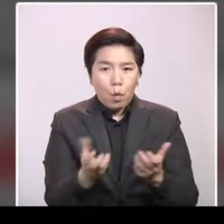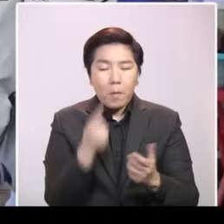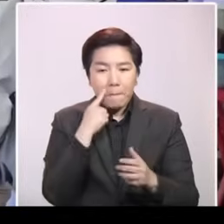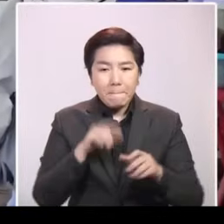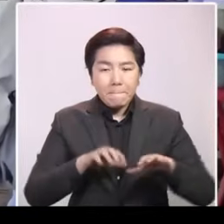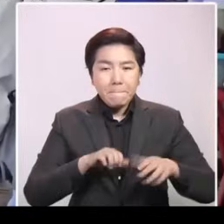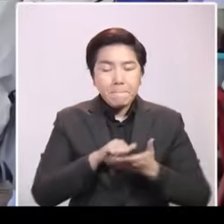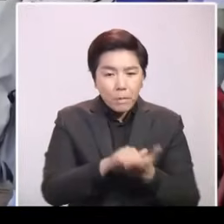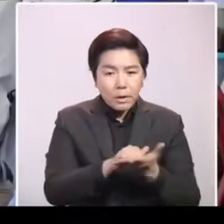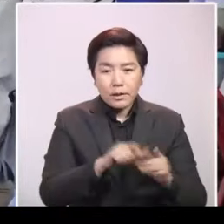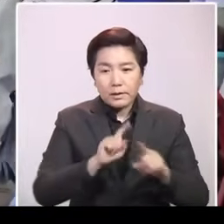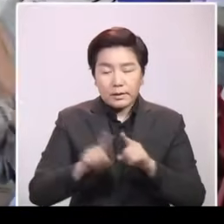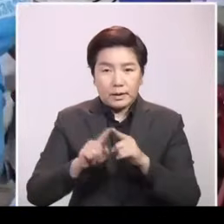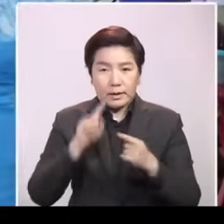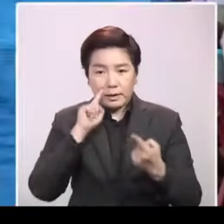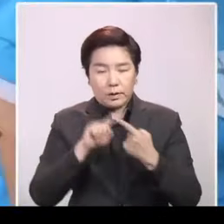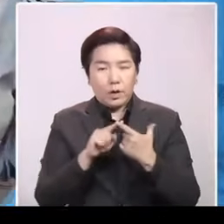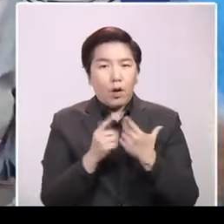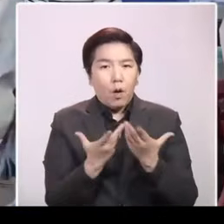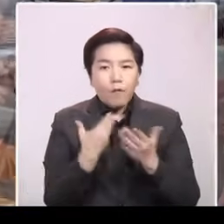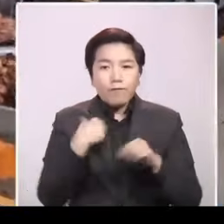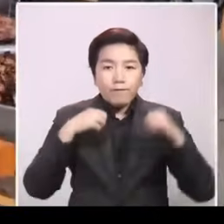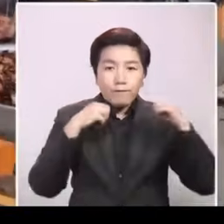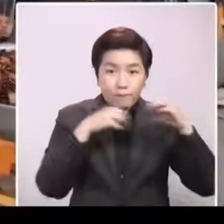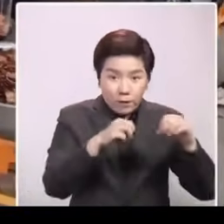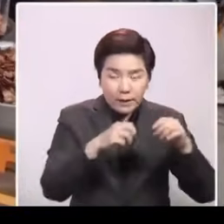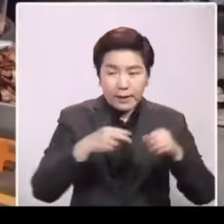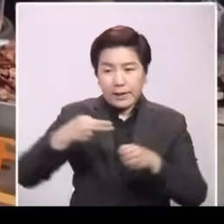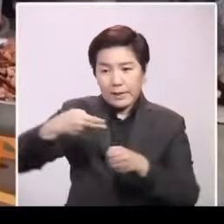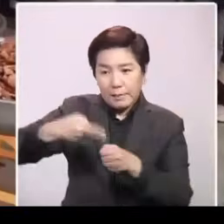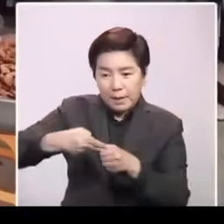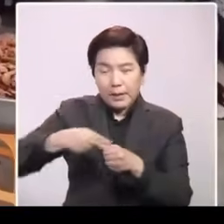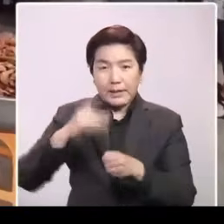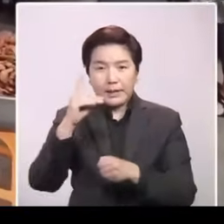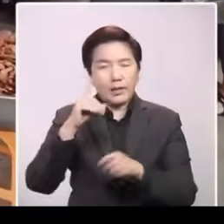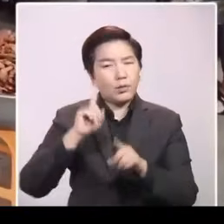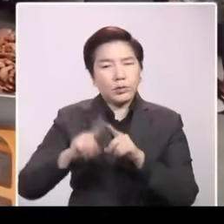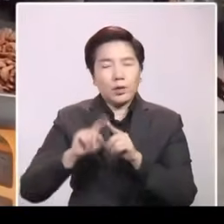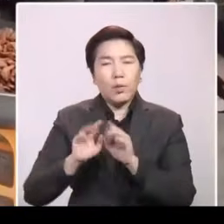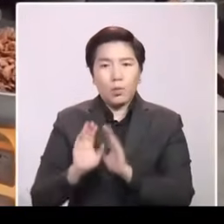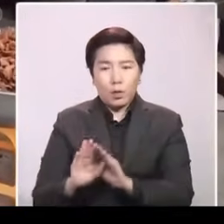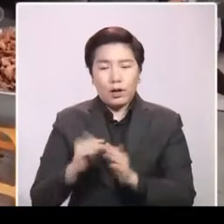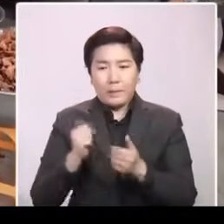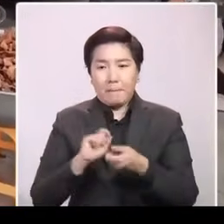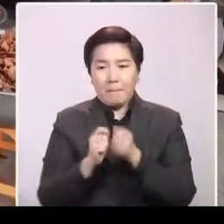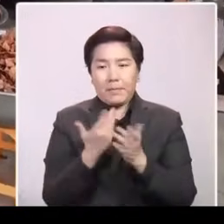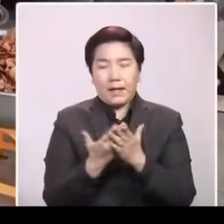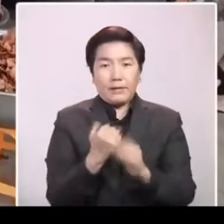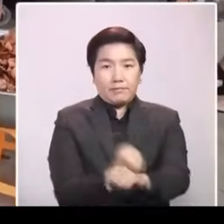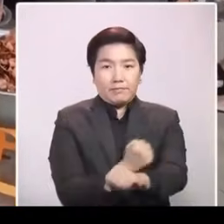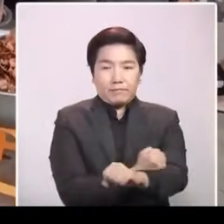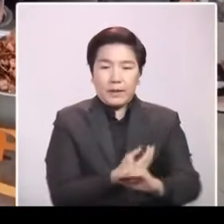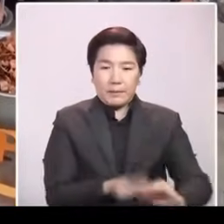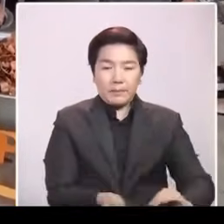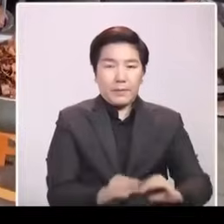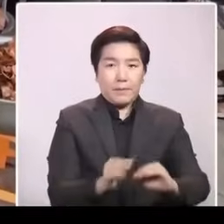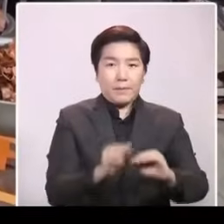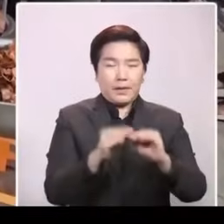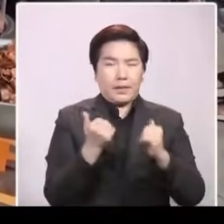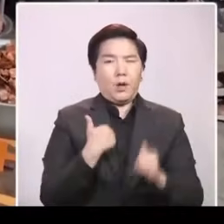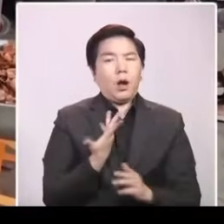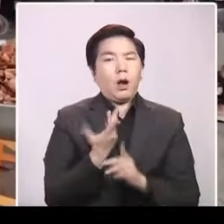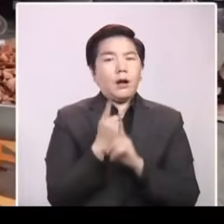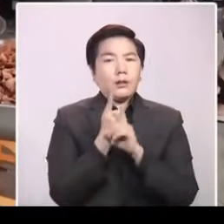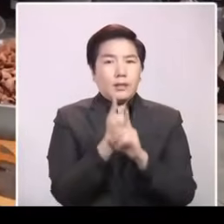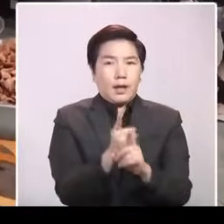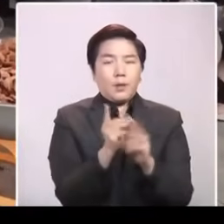และบริการที่จำเป็นตรึงราคาค่าไฟน้ำมันดีเซลและยังปรับขึ้นค่าแรงขั้นต่ำซึ่งขอให้